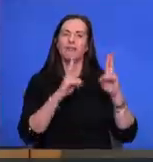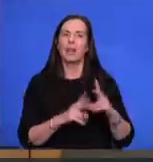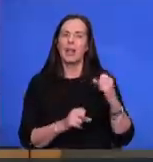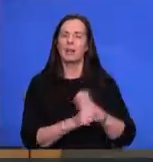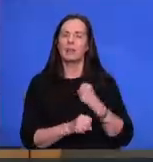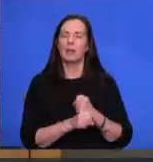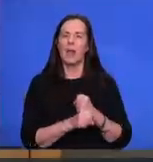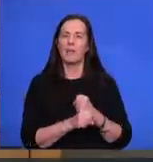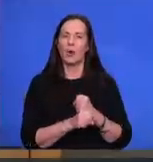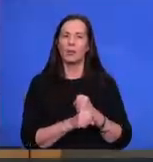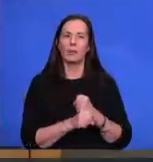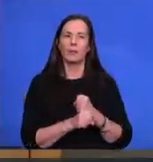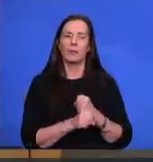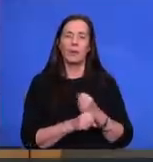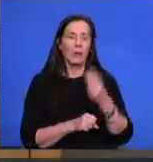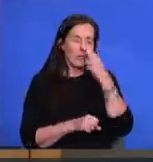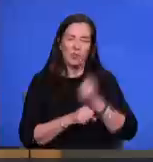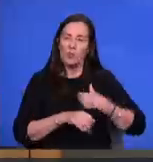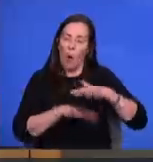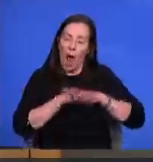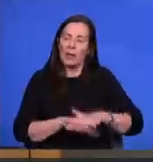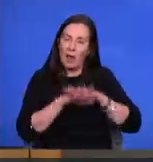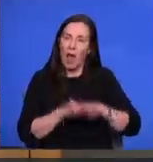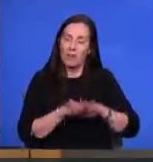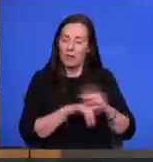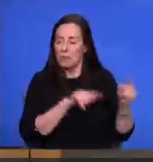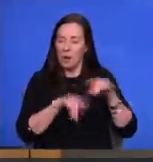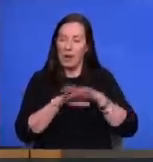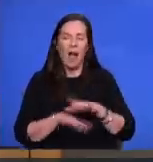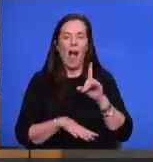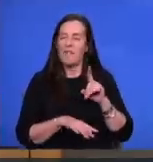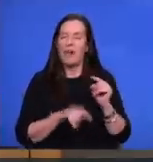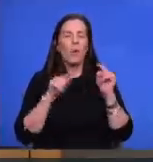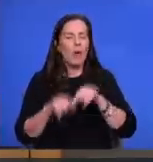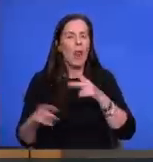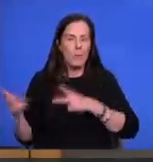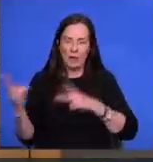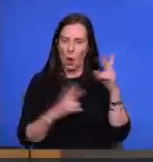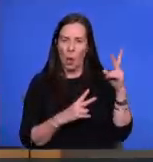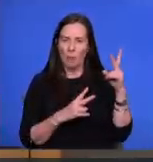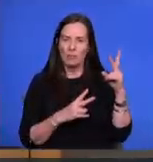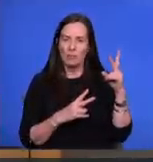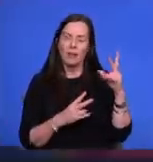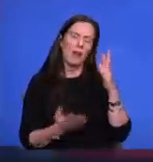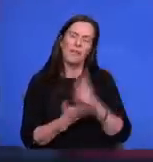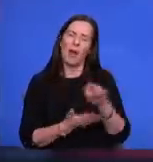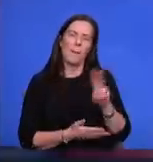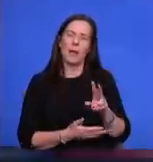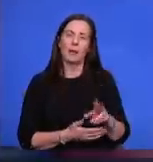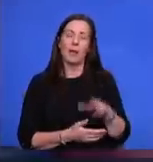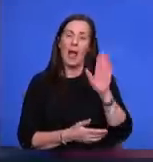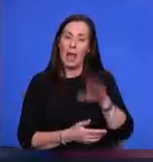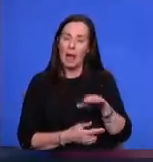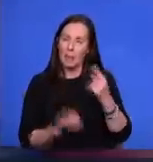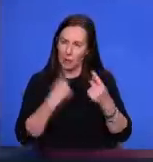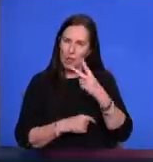ליבו. עשו לו החייאה, מד"א המשיך להביא אותו בהחייאה, הוא למעשה הגיע, אפשר לומר, כשהוא כבר מת. גם במקרים שאני